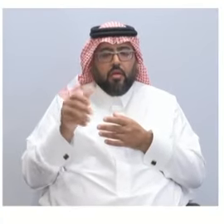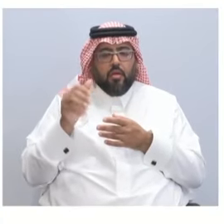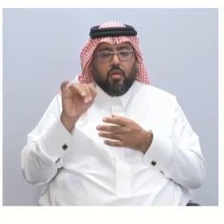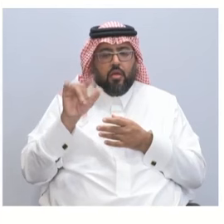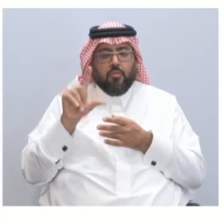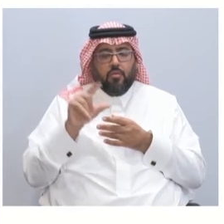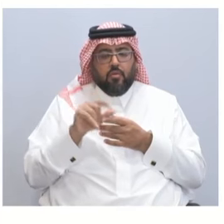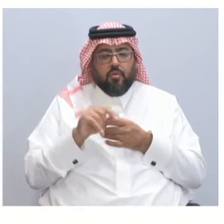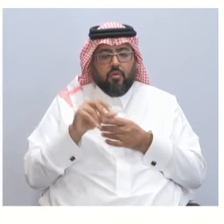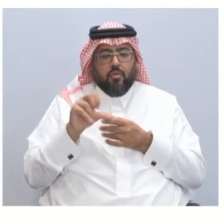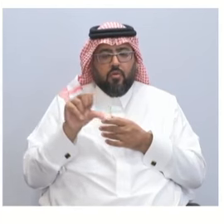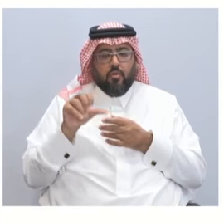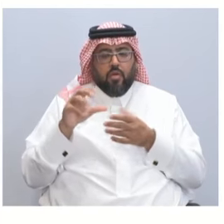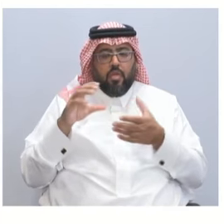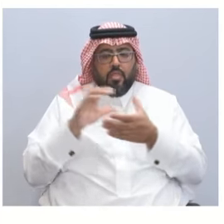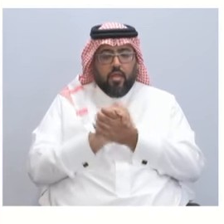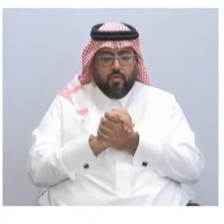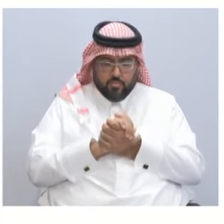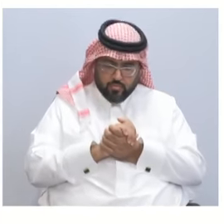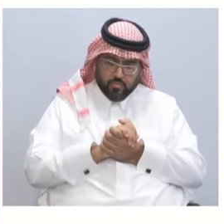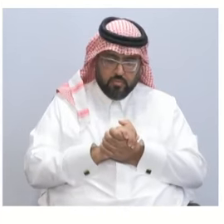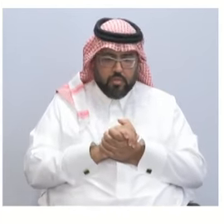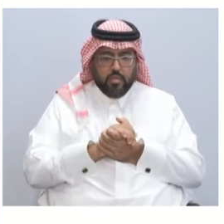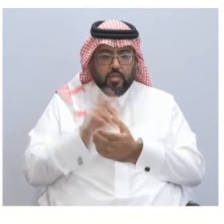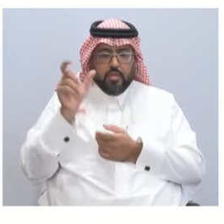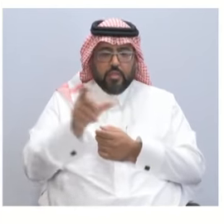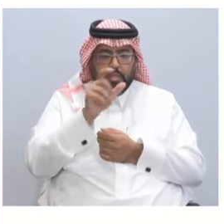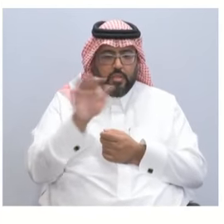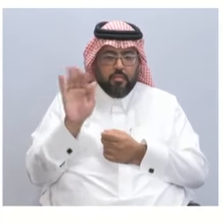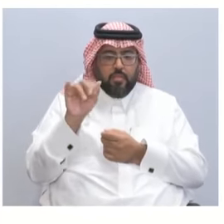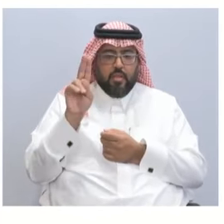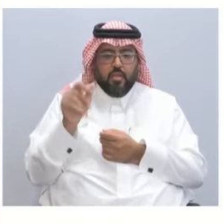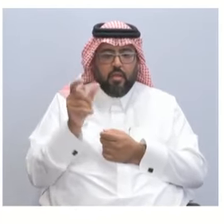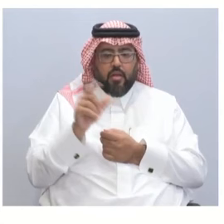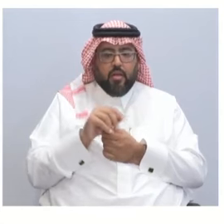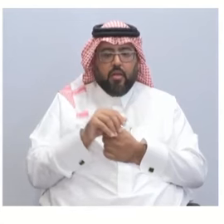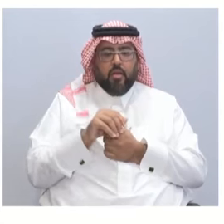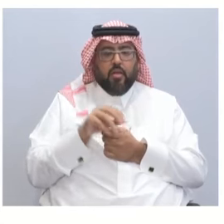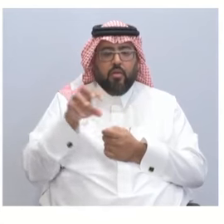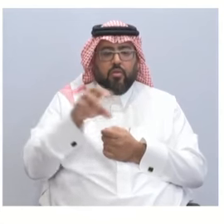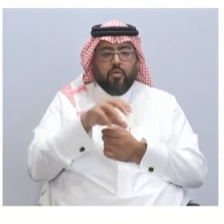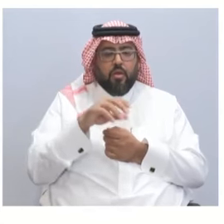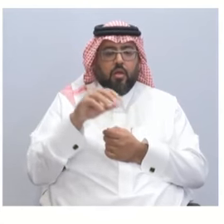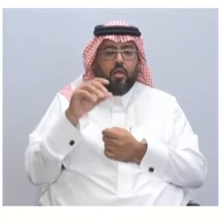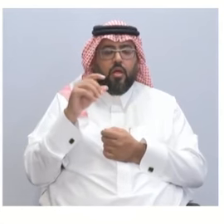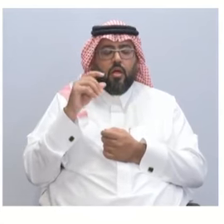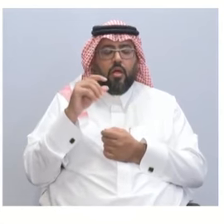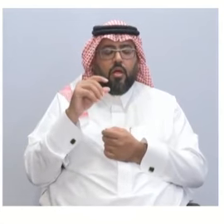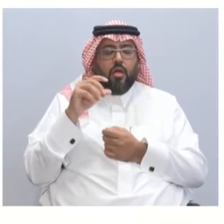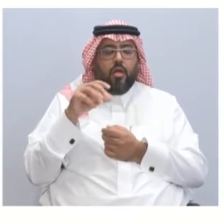التكامل والتعاون هو سمتان من سمات دول الخليج